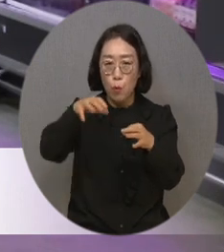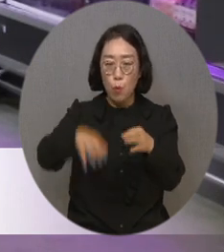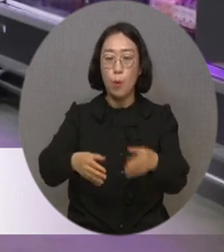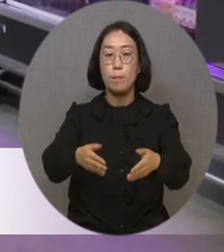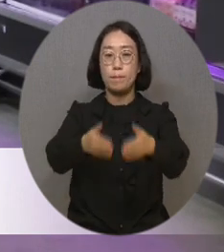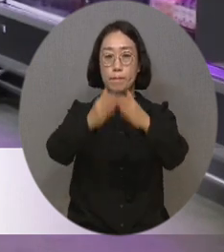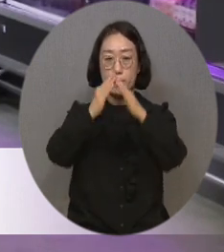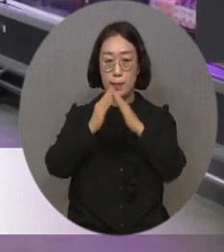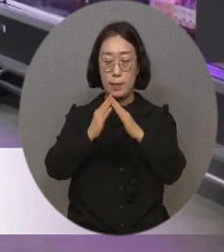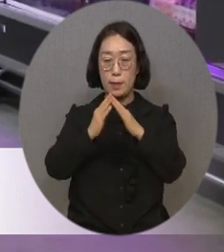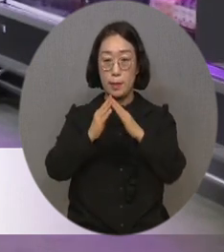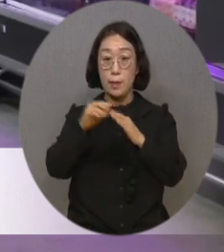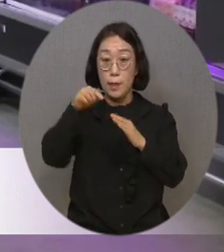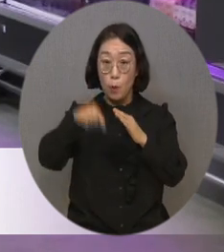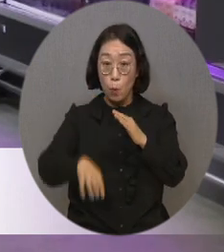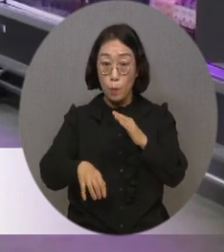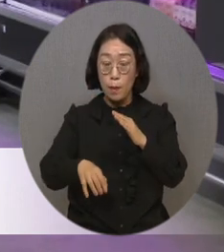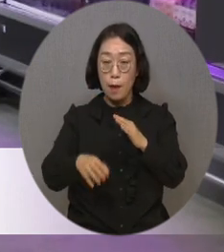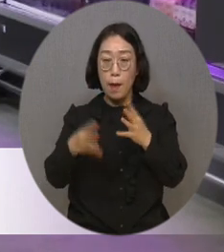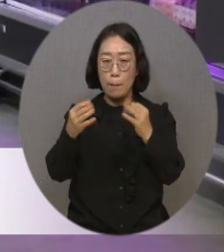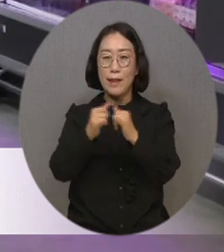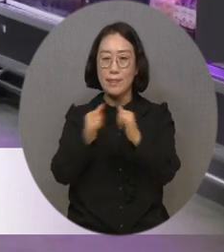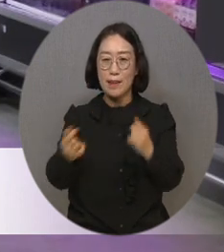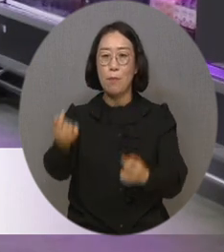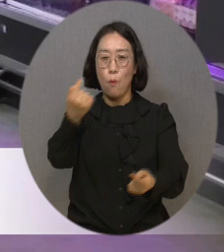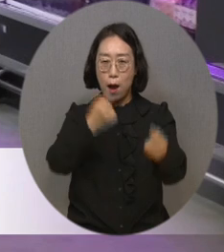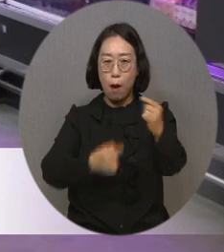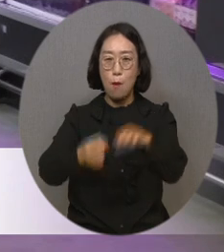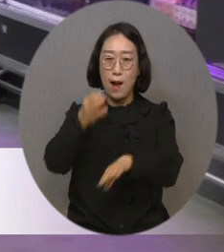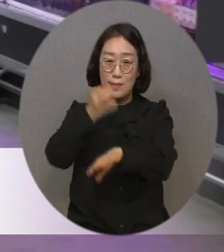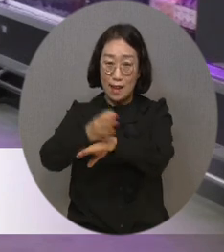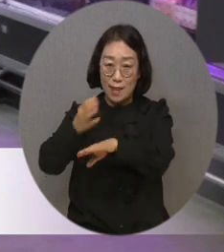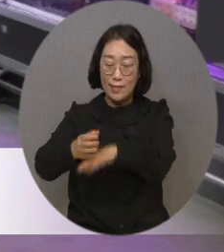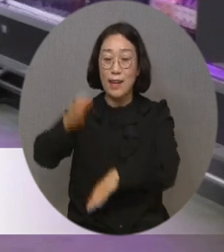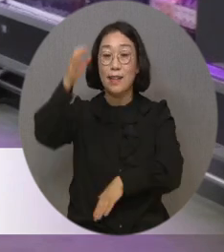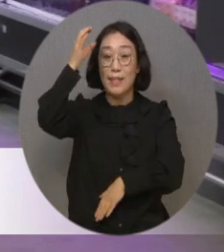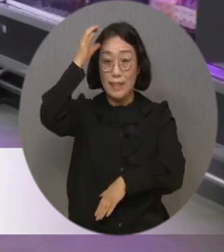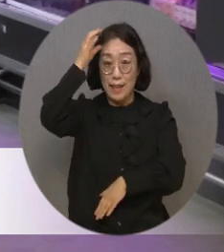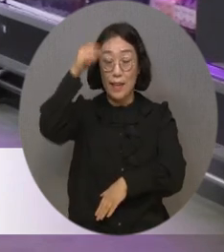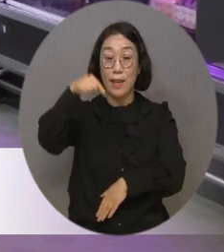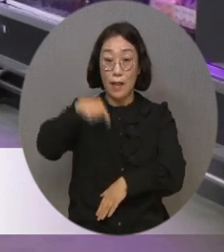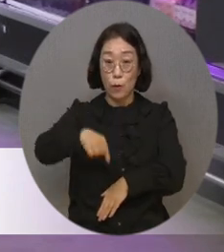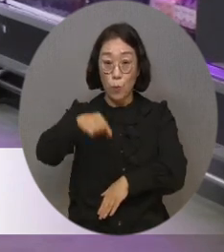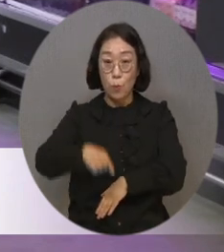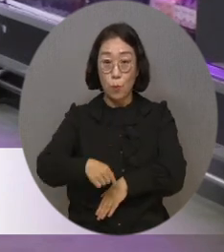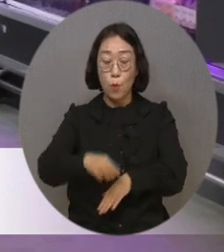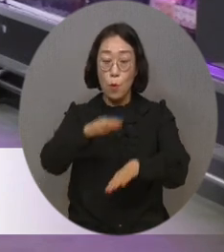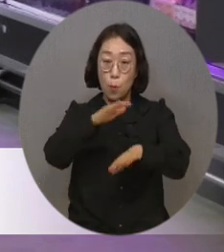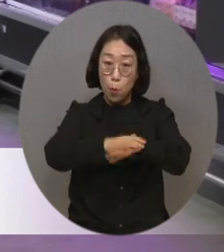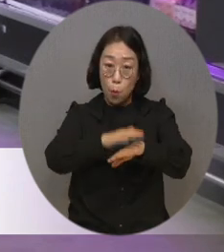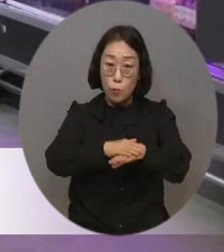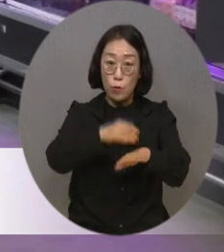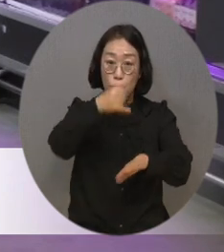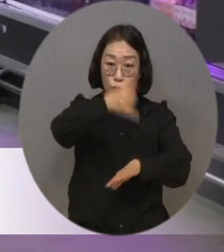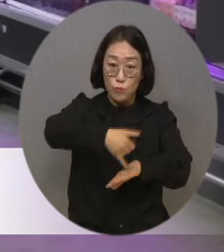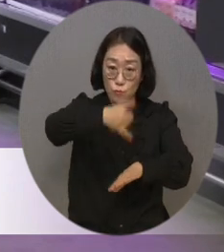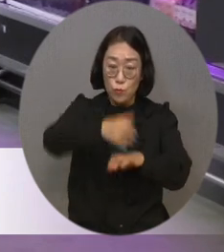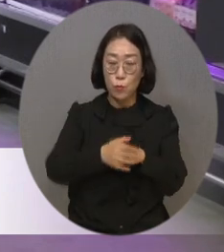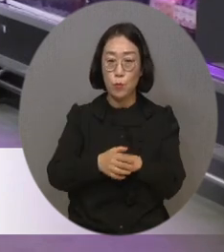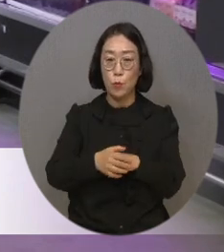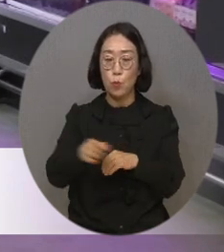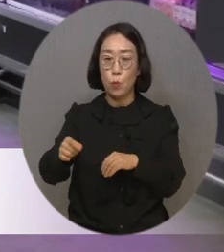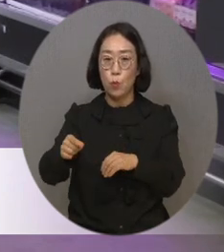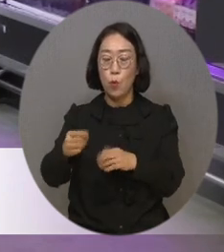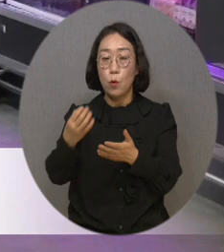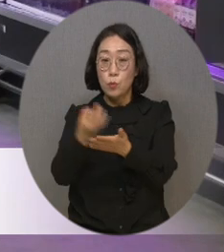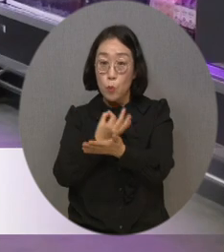설립하여 앞으로는 많은 분이 찾아주실 걸로 보고 농가와 치즈농가의